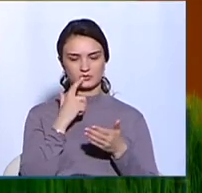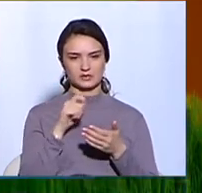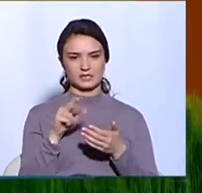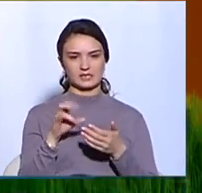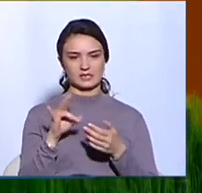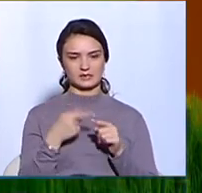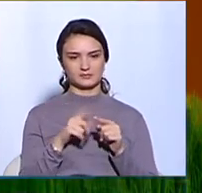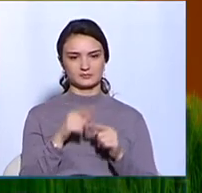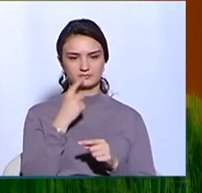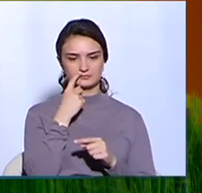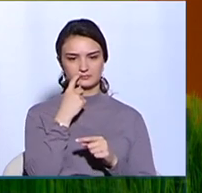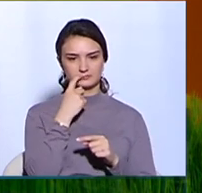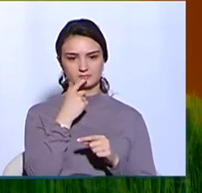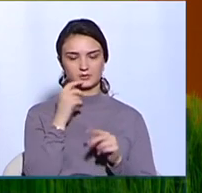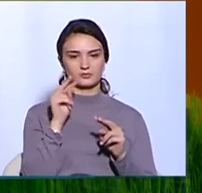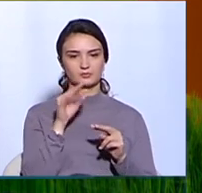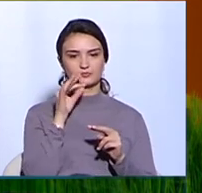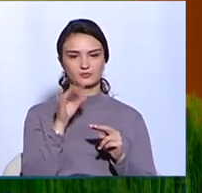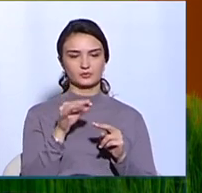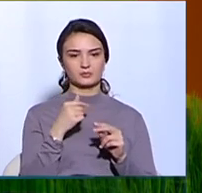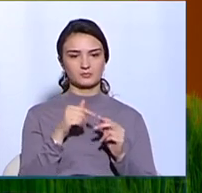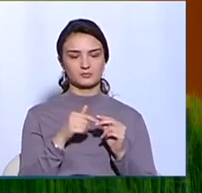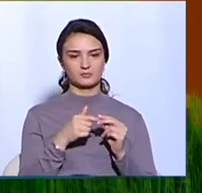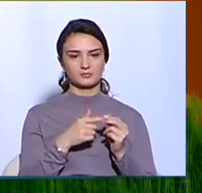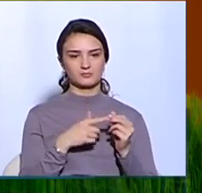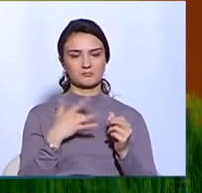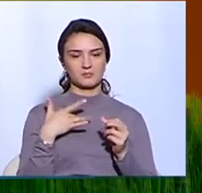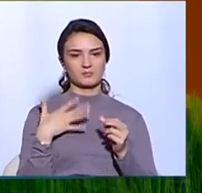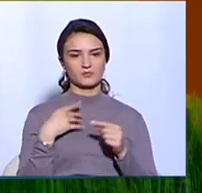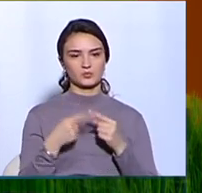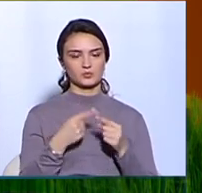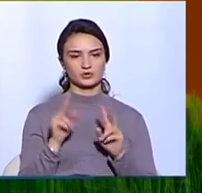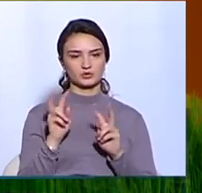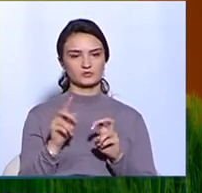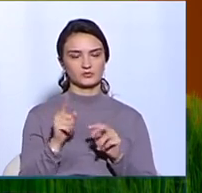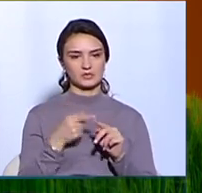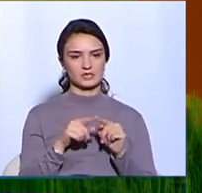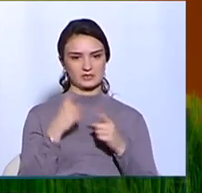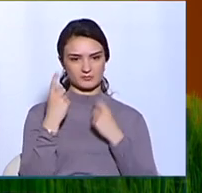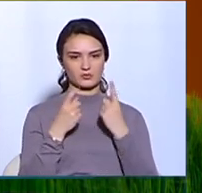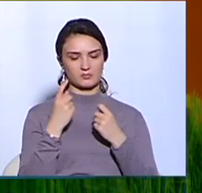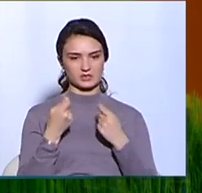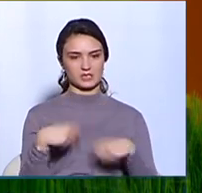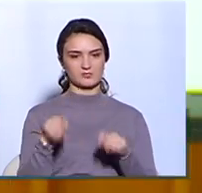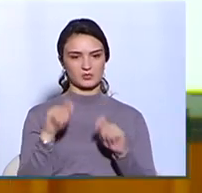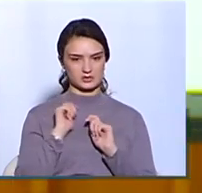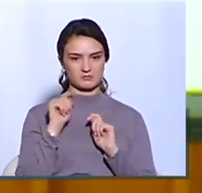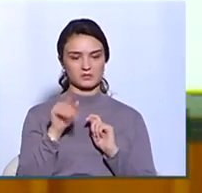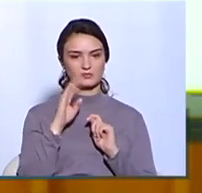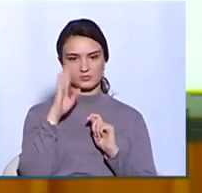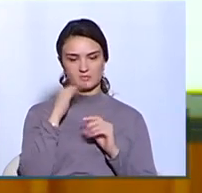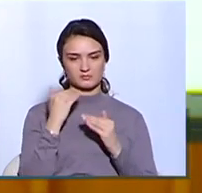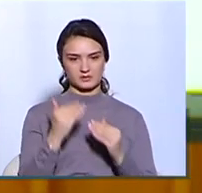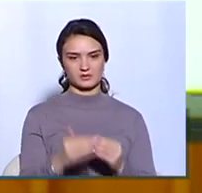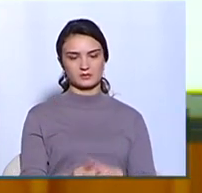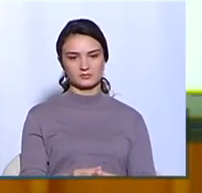ჩაგერთეთ, მაგრამ მაყურებელს რო უთხრათ, ანუ მემკვიდრული ნიშნავს, რომ ეს ინფორმაცია გადმოეცემა მას